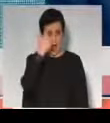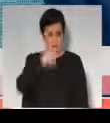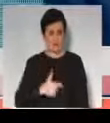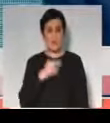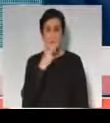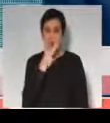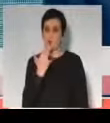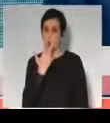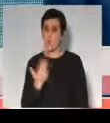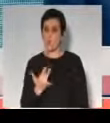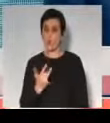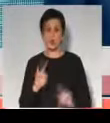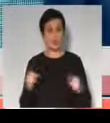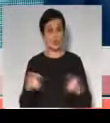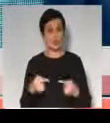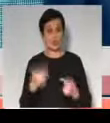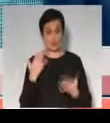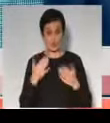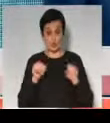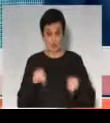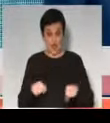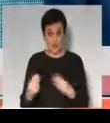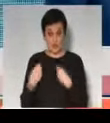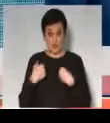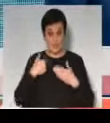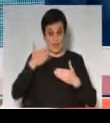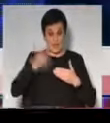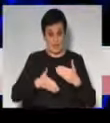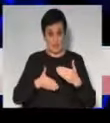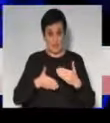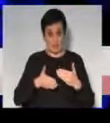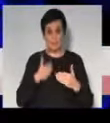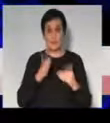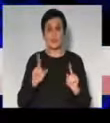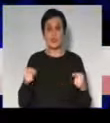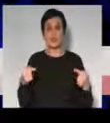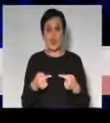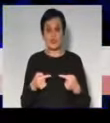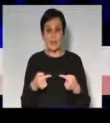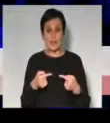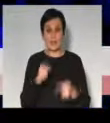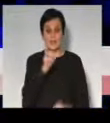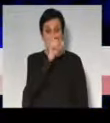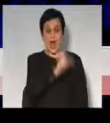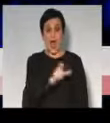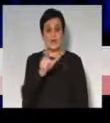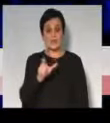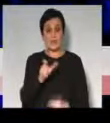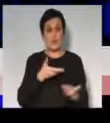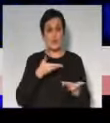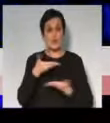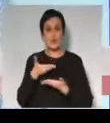პოლიტიკოსი. შესაბამისად, თუ მომცემ საშუალებას, დავამთავრებ. კარგი, დაასრულებთ. შესაბამისად, ადამიანებთან ურთიერთობას